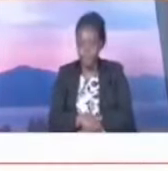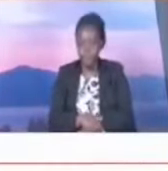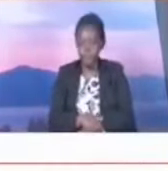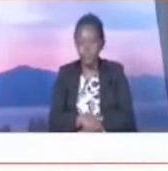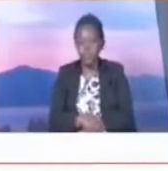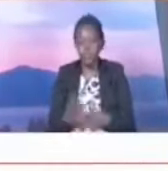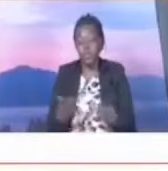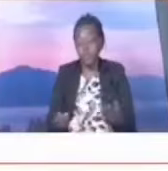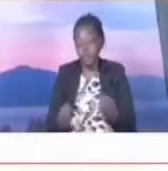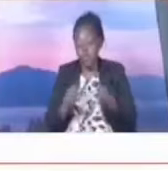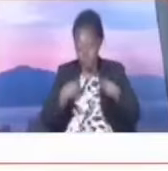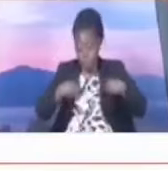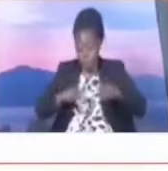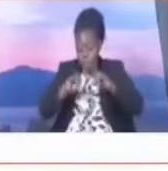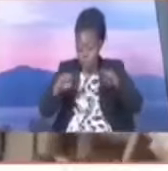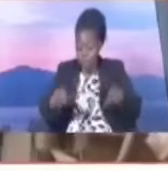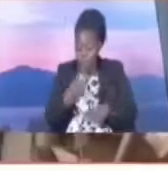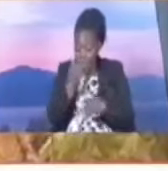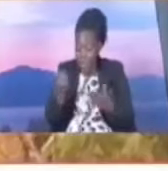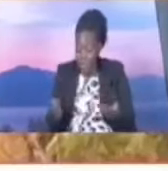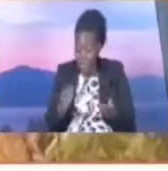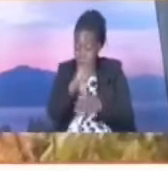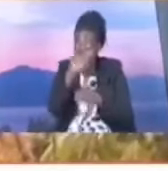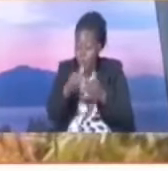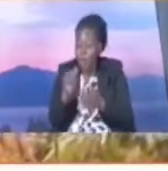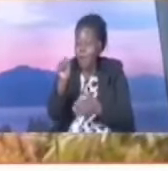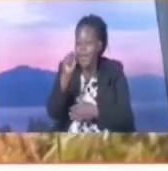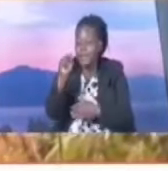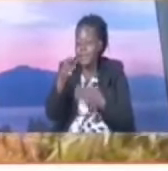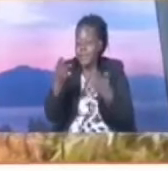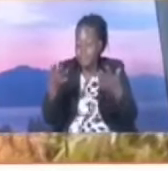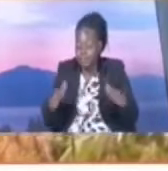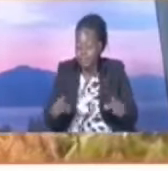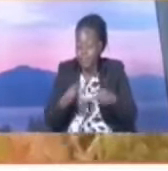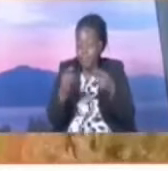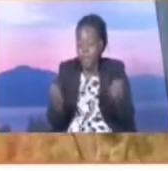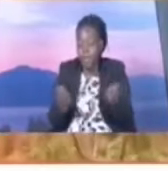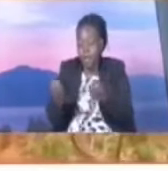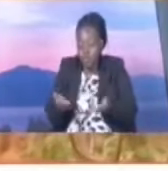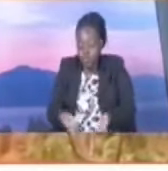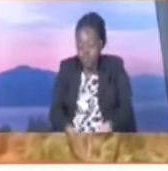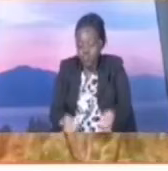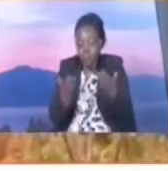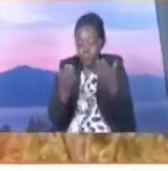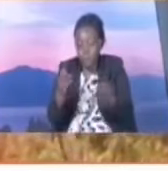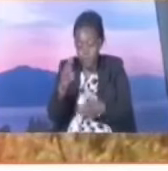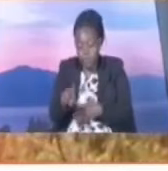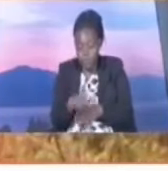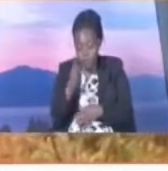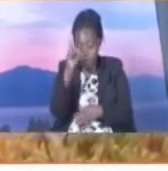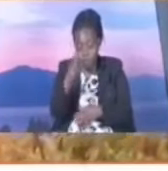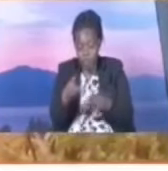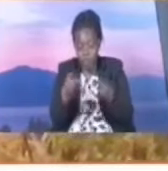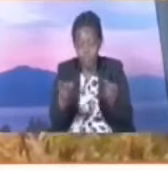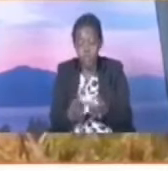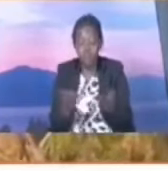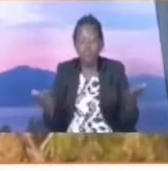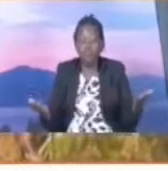Tugera kola ekisoboka paka ngo buwanga bonna buvudde bwazika wano. Wabula ekimotoka kiweti ekibadde kireeteddwa kiremereddwa okutuuka mu kifo awali